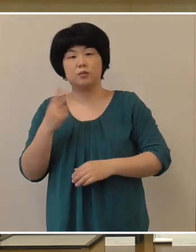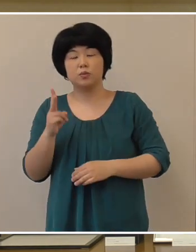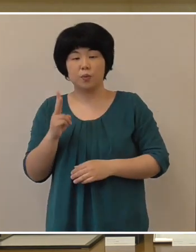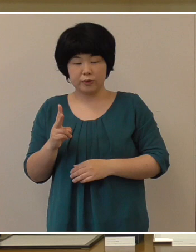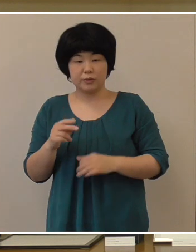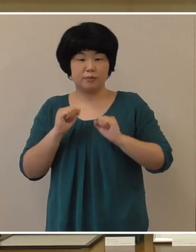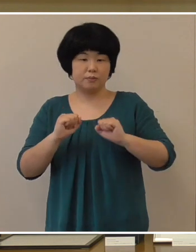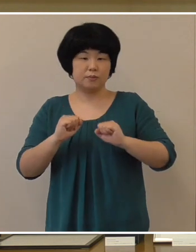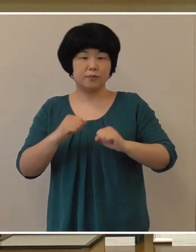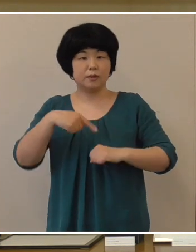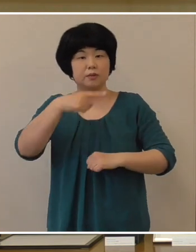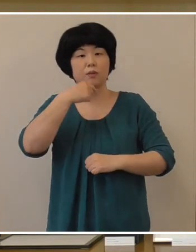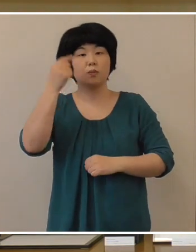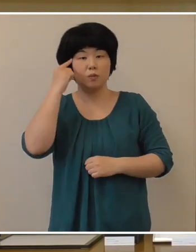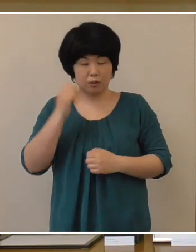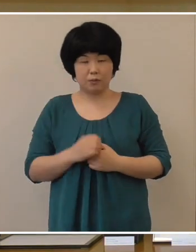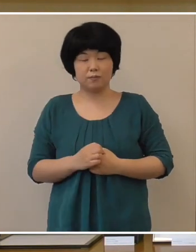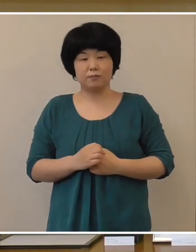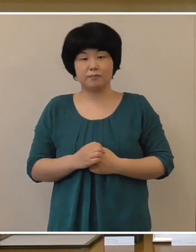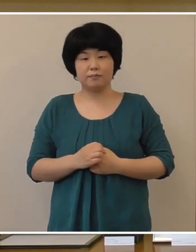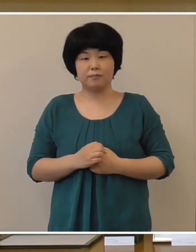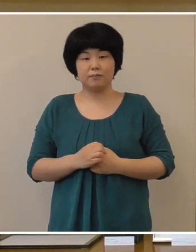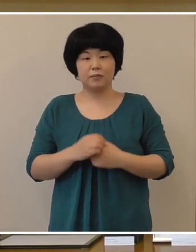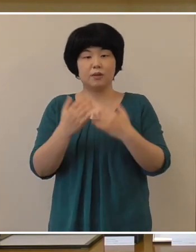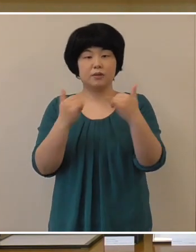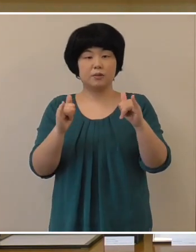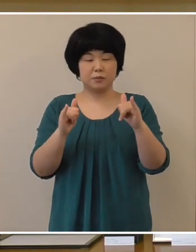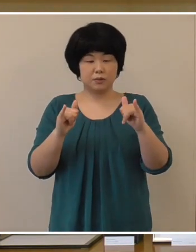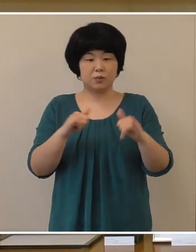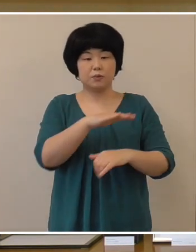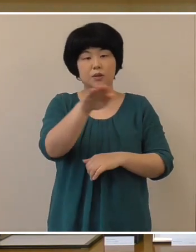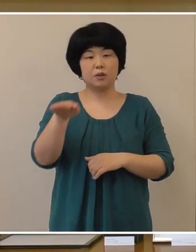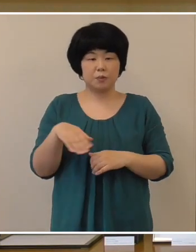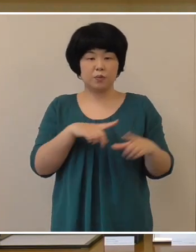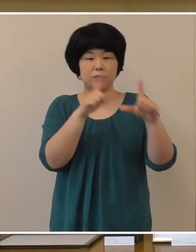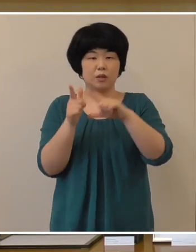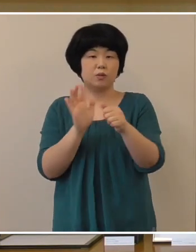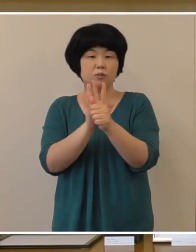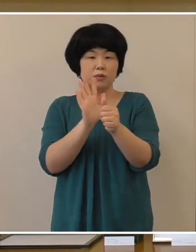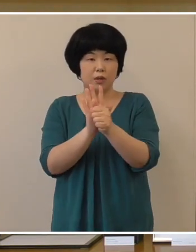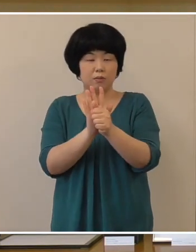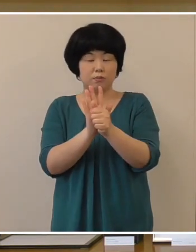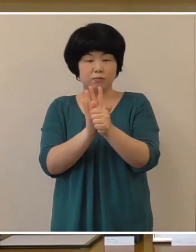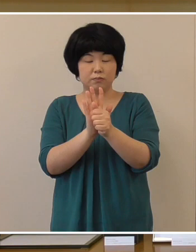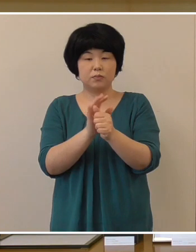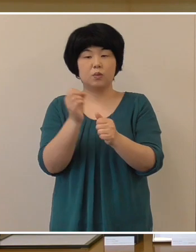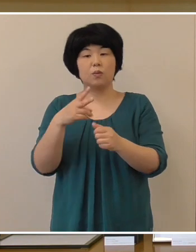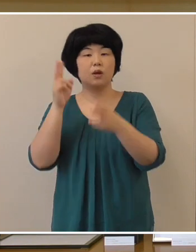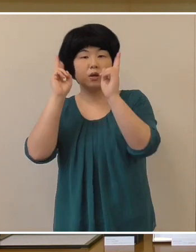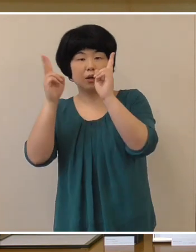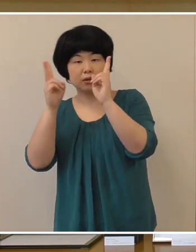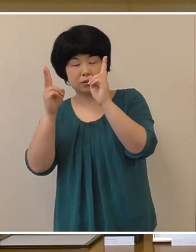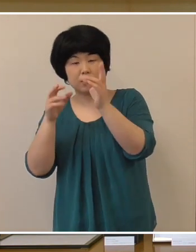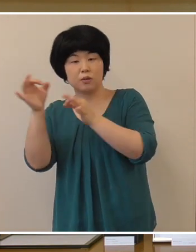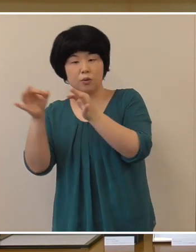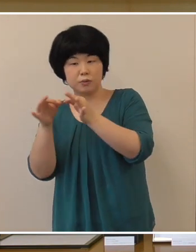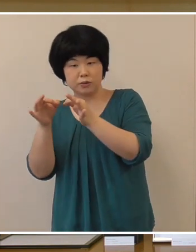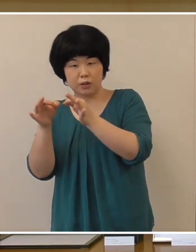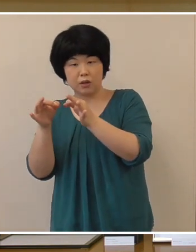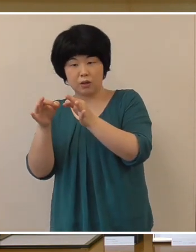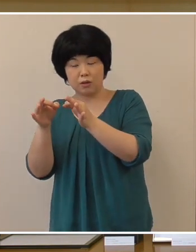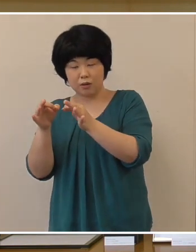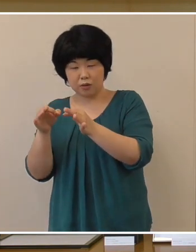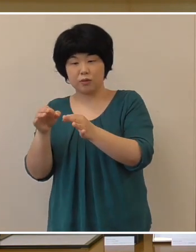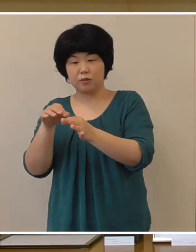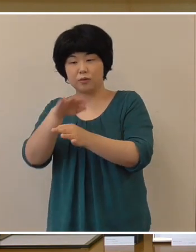まいりたいと考えています。また市民の皆様への生活の支援、企業活動をされている事業者の皆様への活動の支